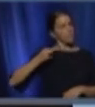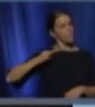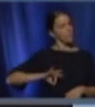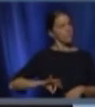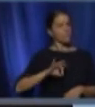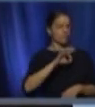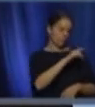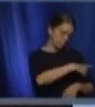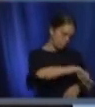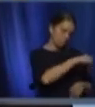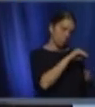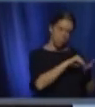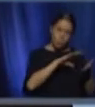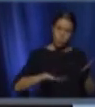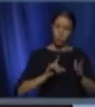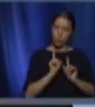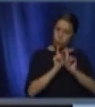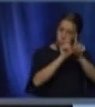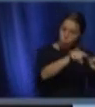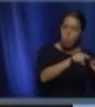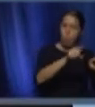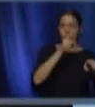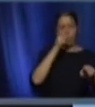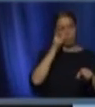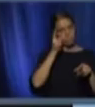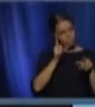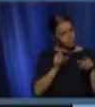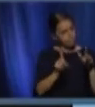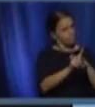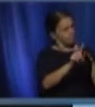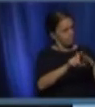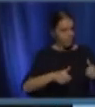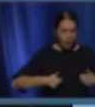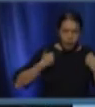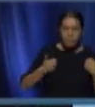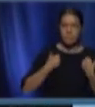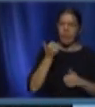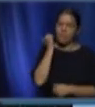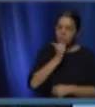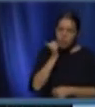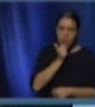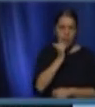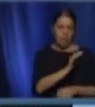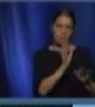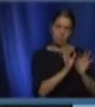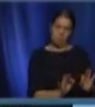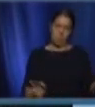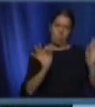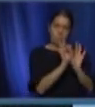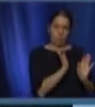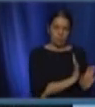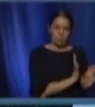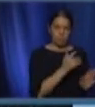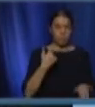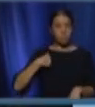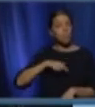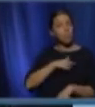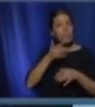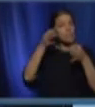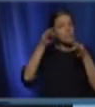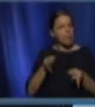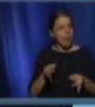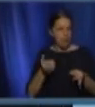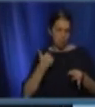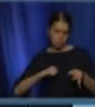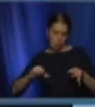temps. C'est ce fin équilibre qu'il nous faut trouver. Nous estimons qu'avec cette mesure, ça